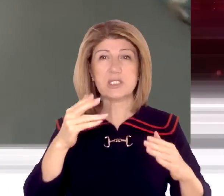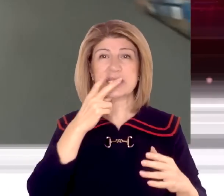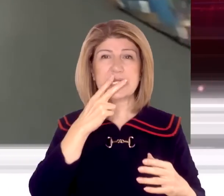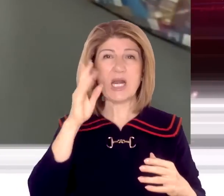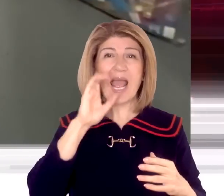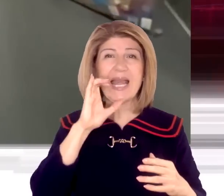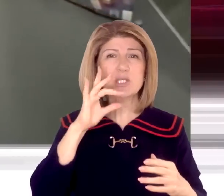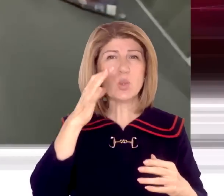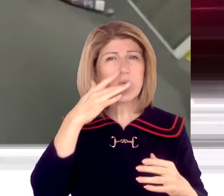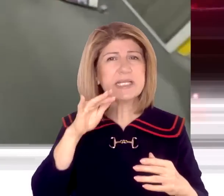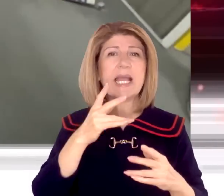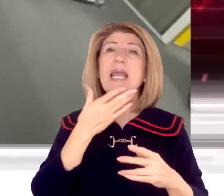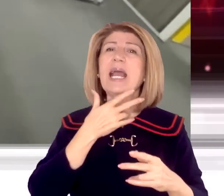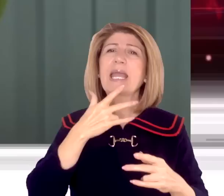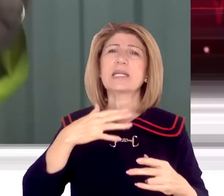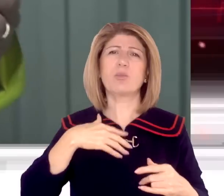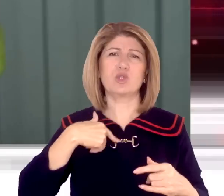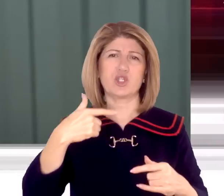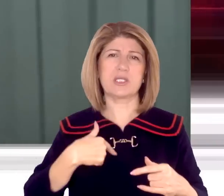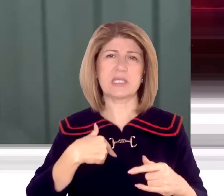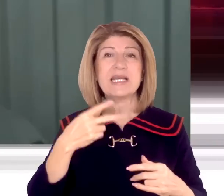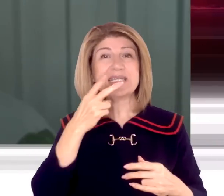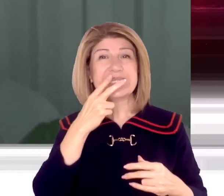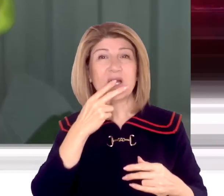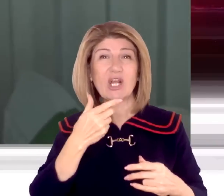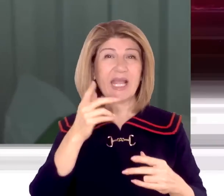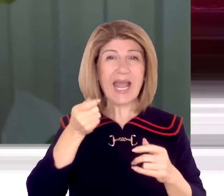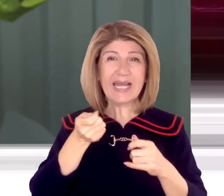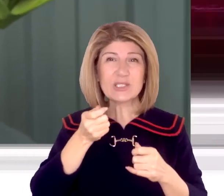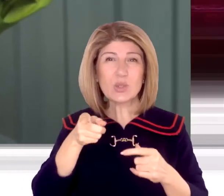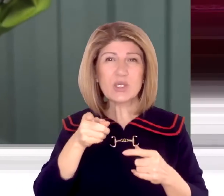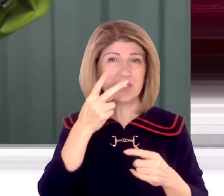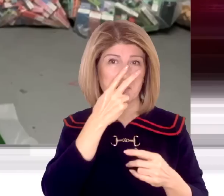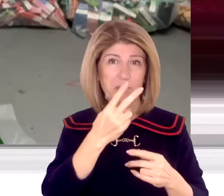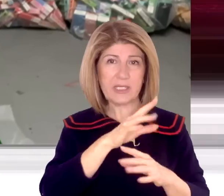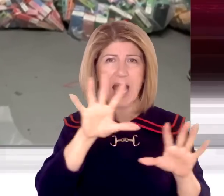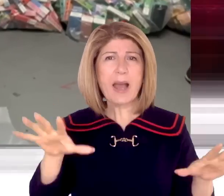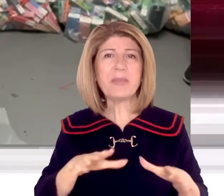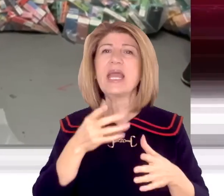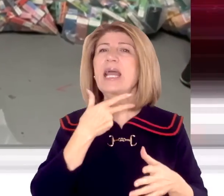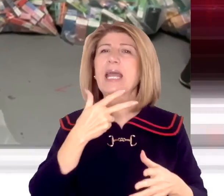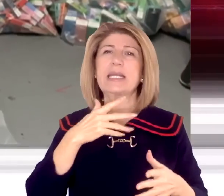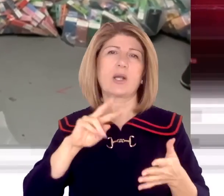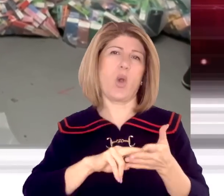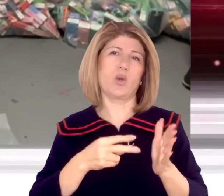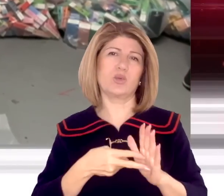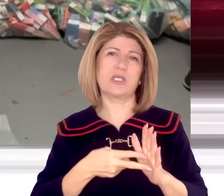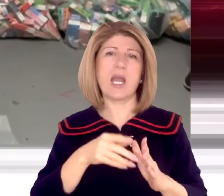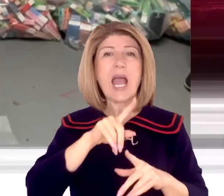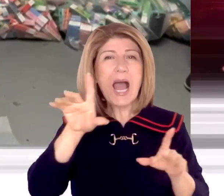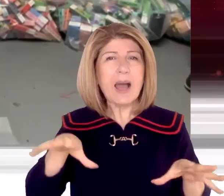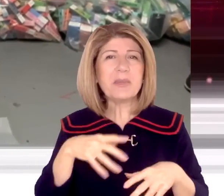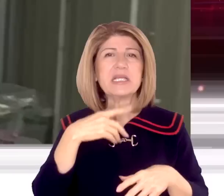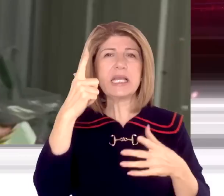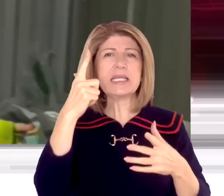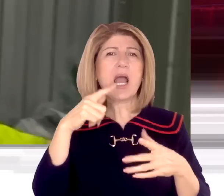از سیگارهای الکترونیکی غیر مجاز. سیگارهای الکترونیکی که اینجا میبینین همش غیر قانونیه. همه اینها